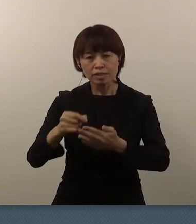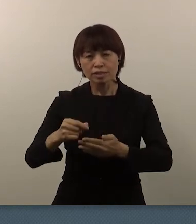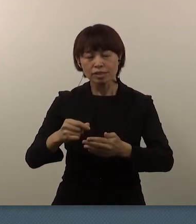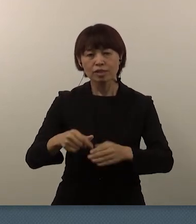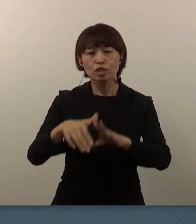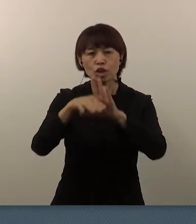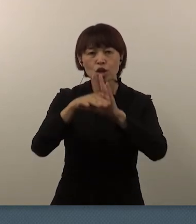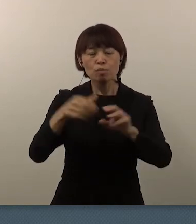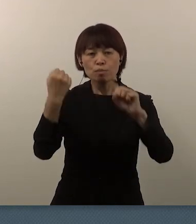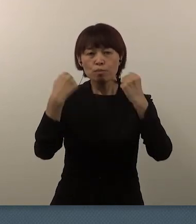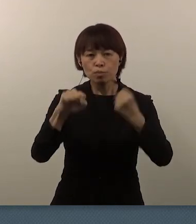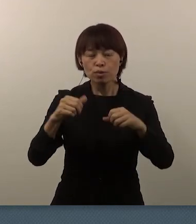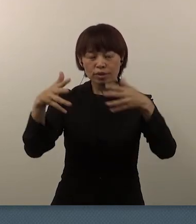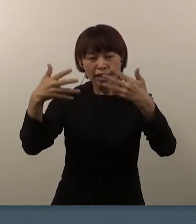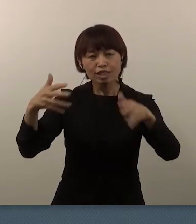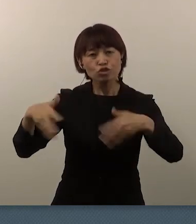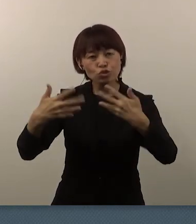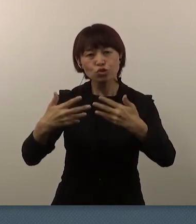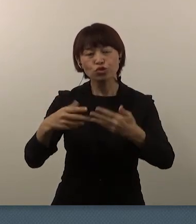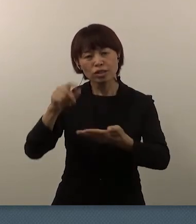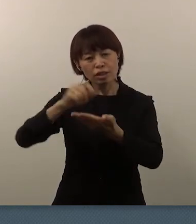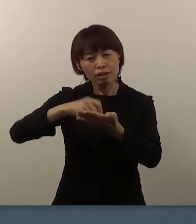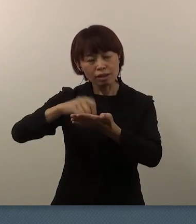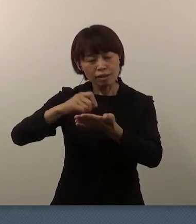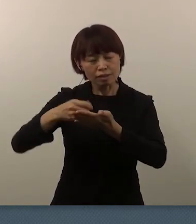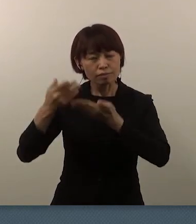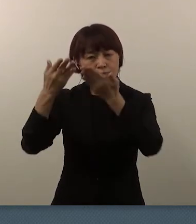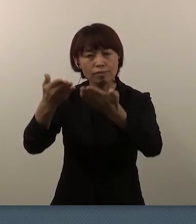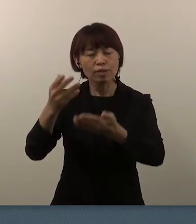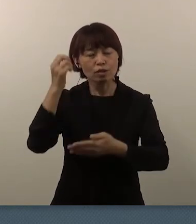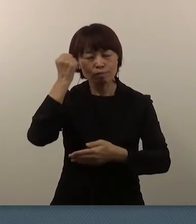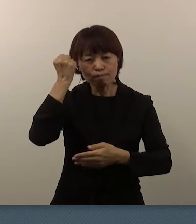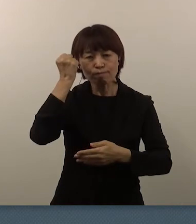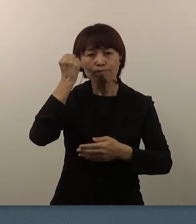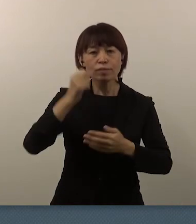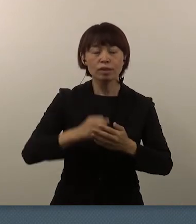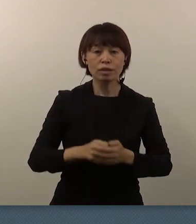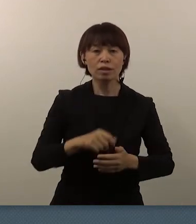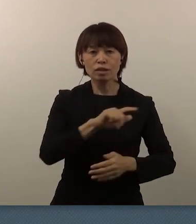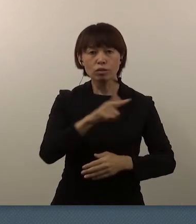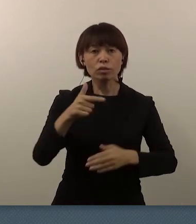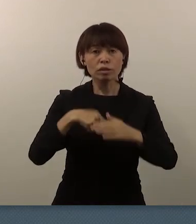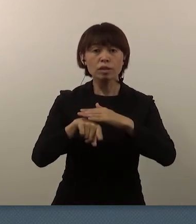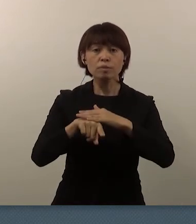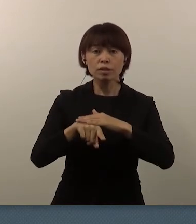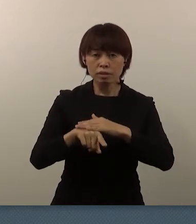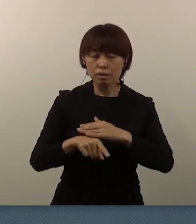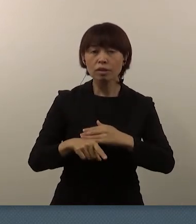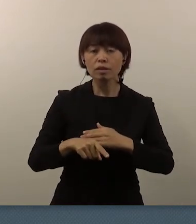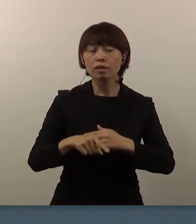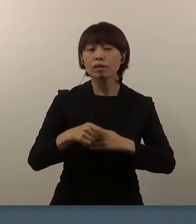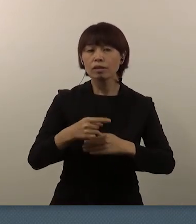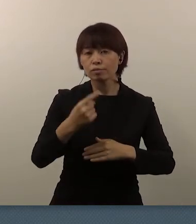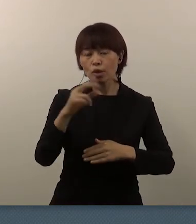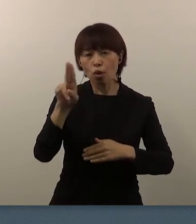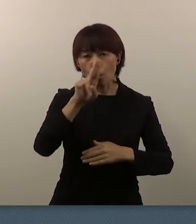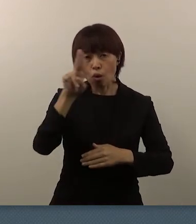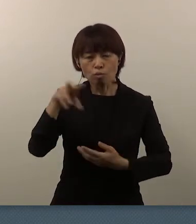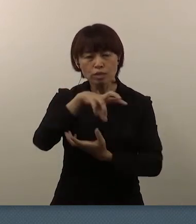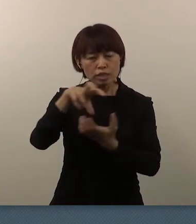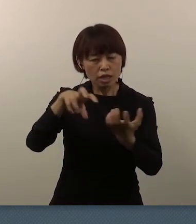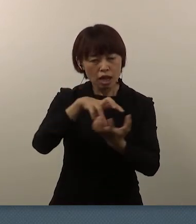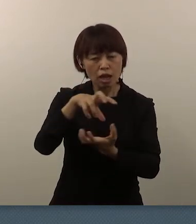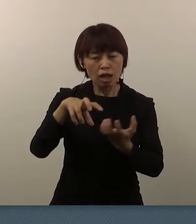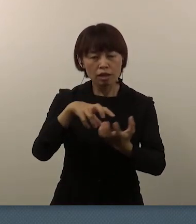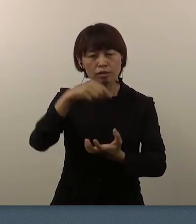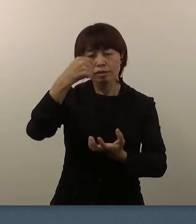いたという記憶もあります。ですからいろんな意味で自分のジャーナリスト生活の中でもですね、そのオウム事件といったものは非常に大きな、